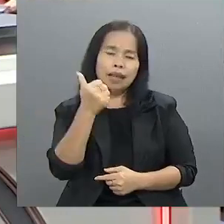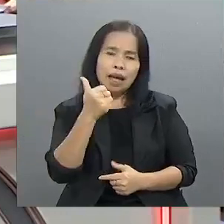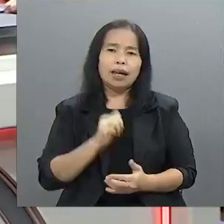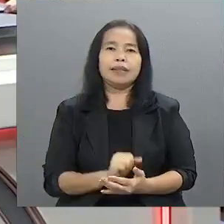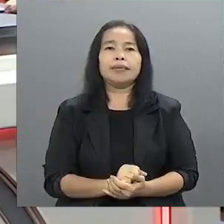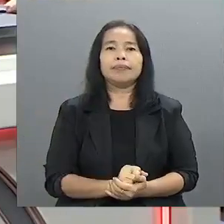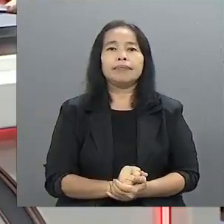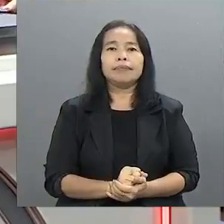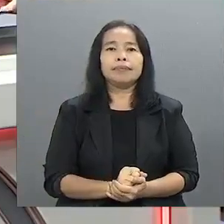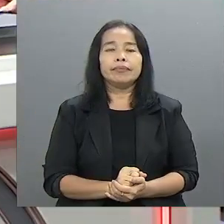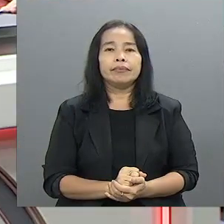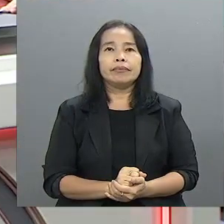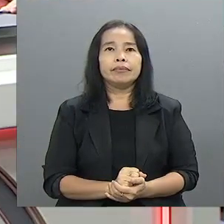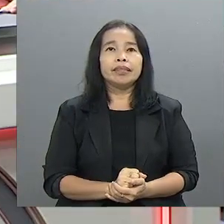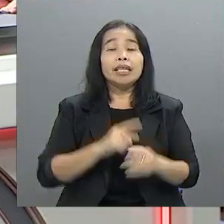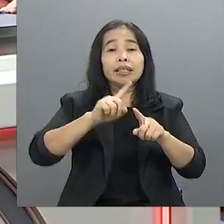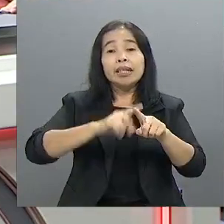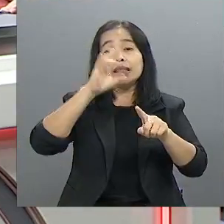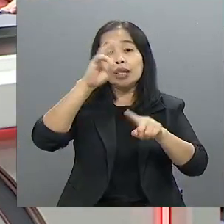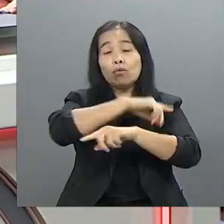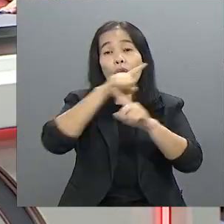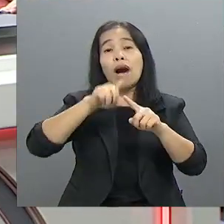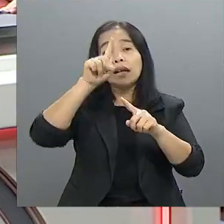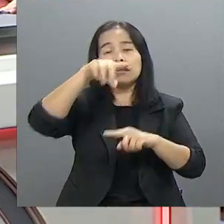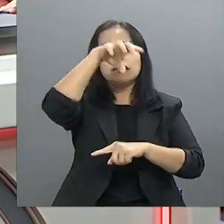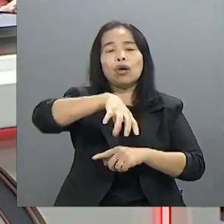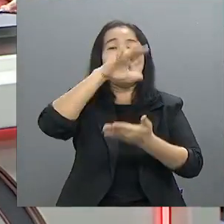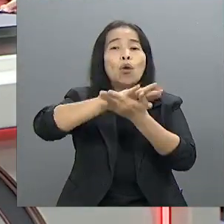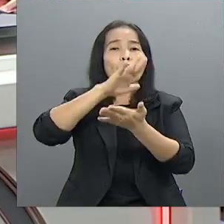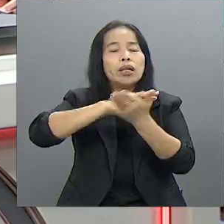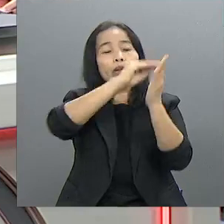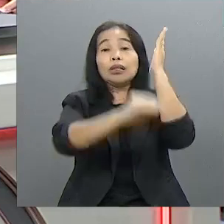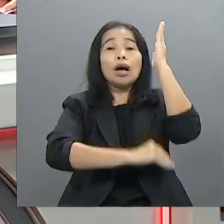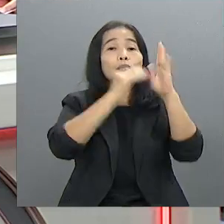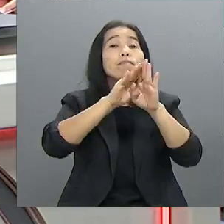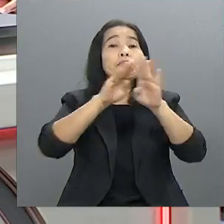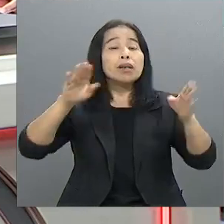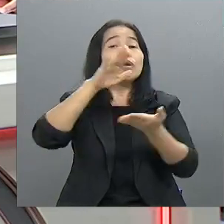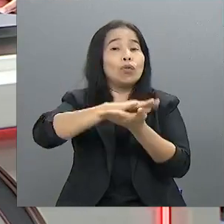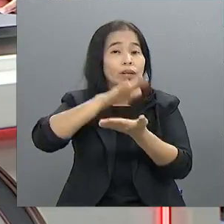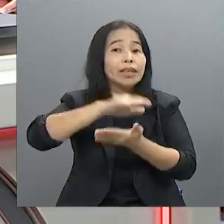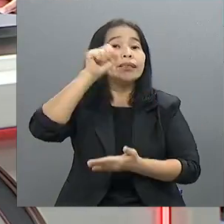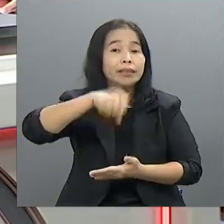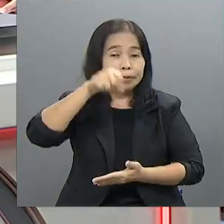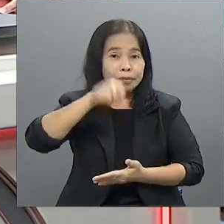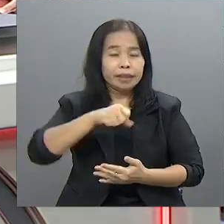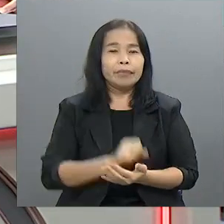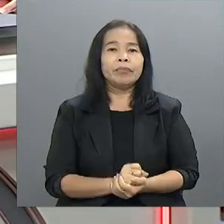แต่วันที่ 1กรกฎาคมโรงเรียนทั่วประเทศก็จะเปิดภาคเรียนที่1ปีการศึกษา 2560 3